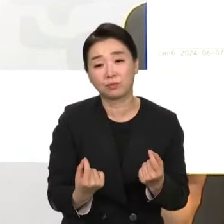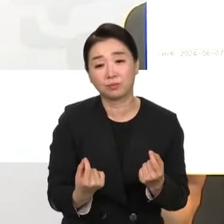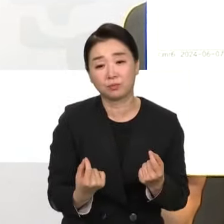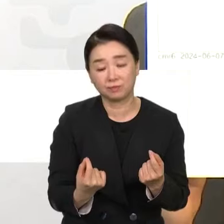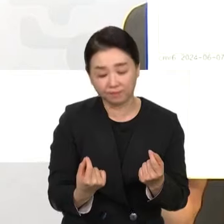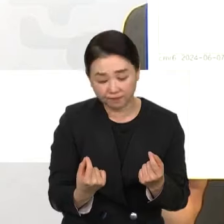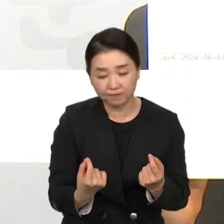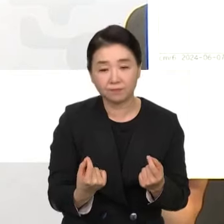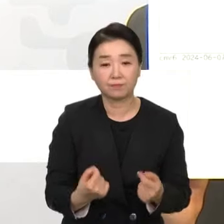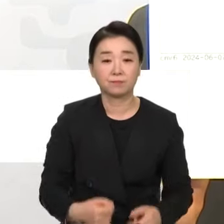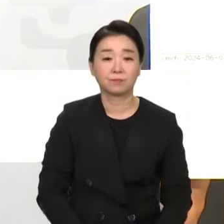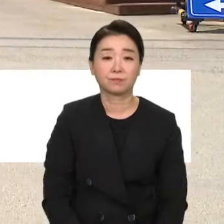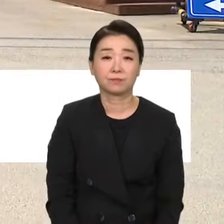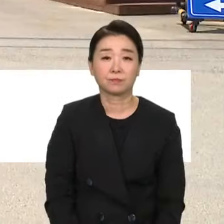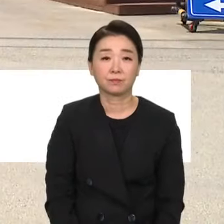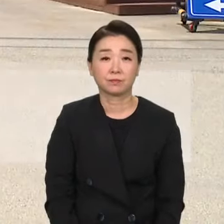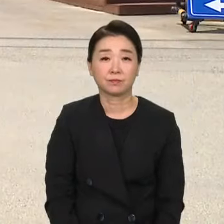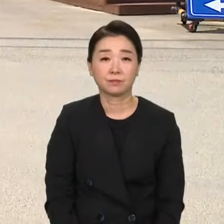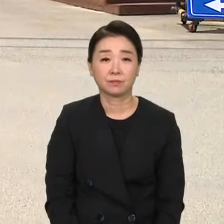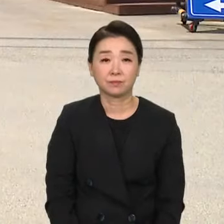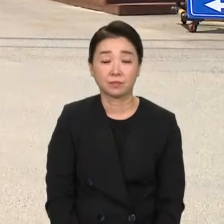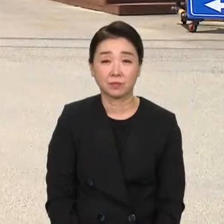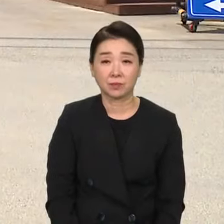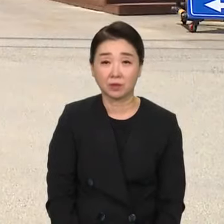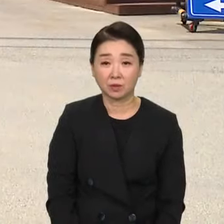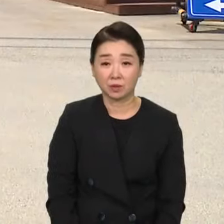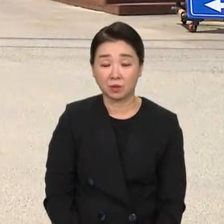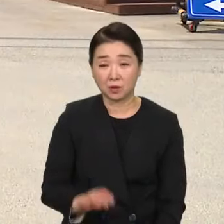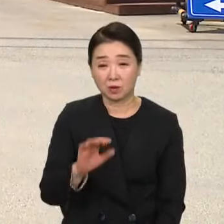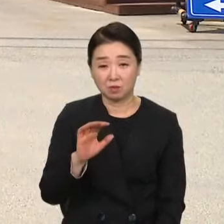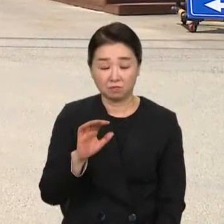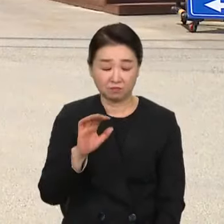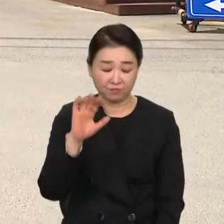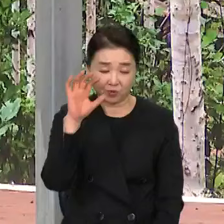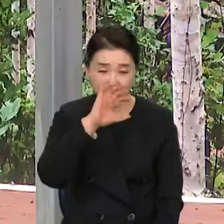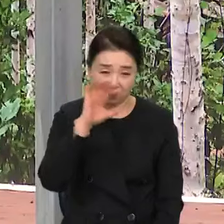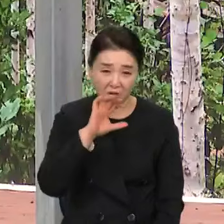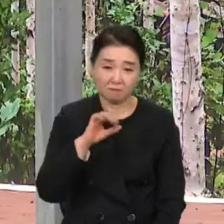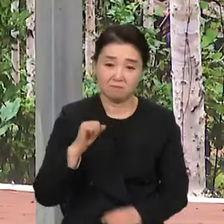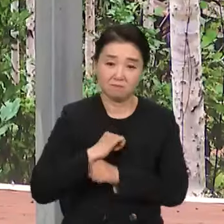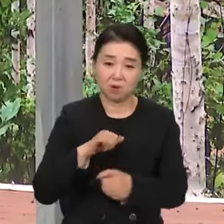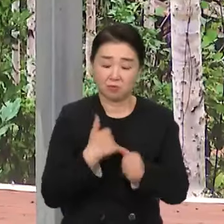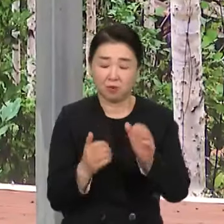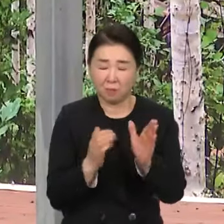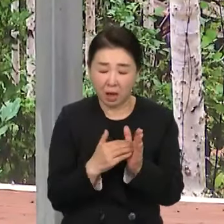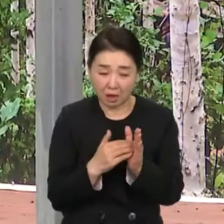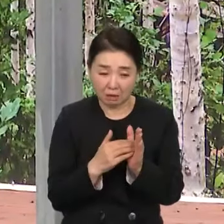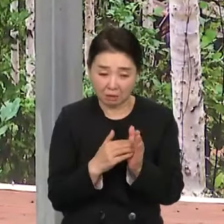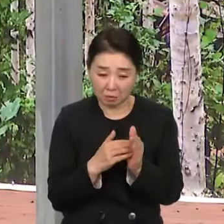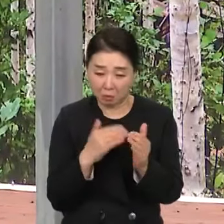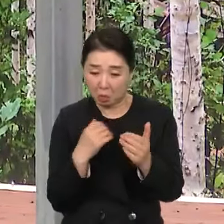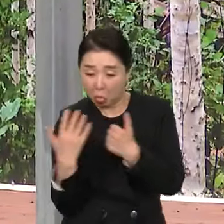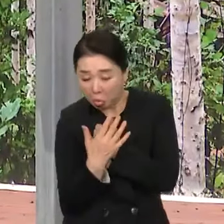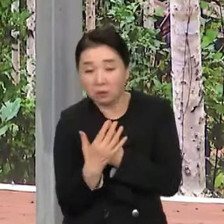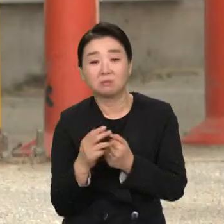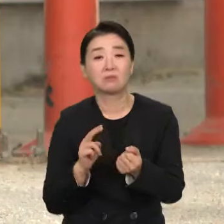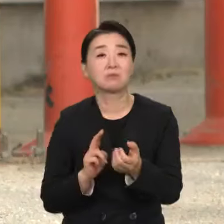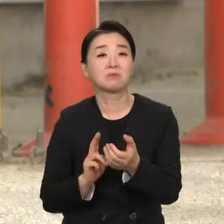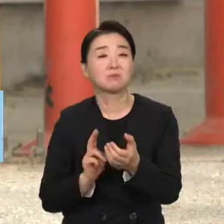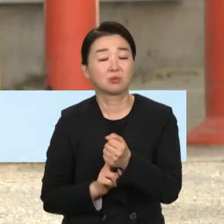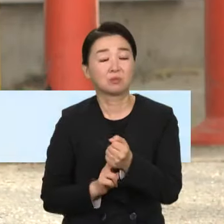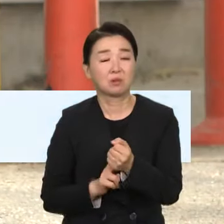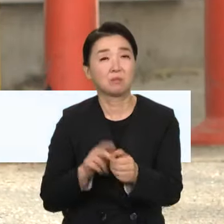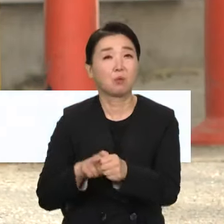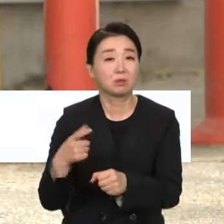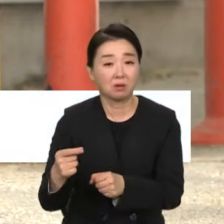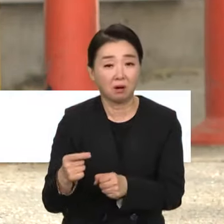그렇게 판단하고 있습니다. 훈련병이 쓰러진 뒤 가혹 행위를 숨기려 했다는 의혹도 나왔습니다. 부대 내 의무실은